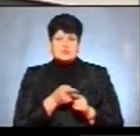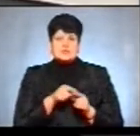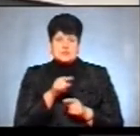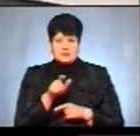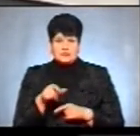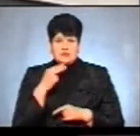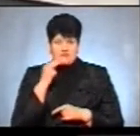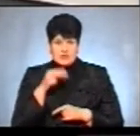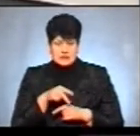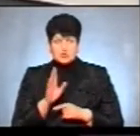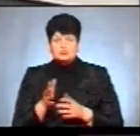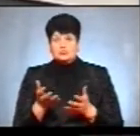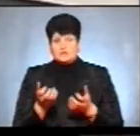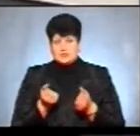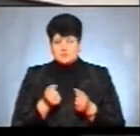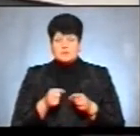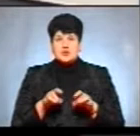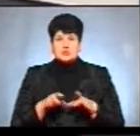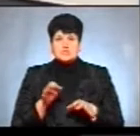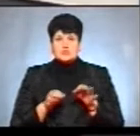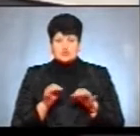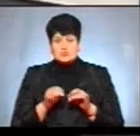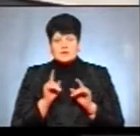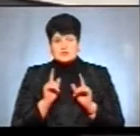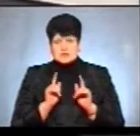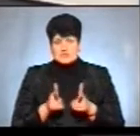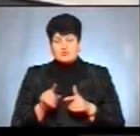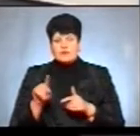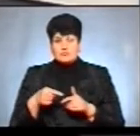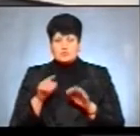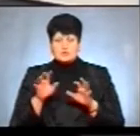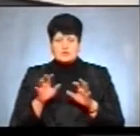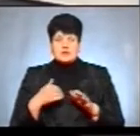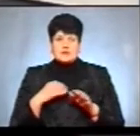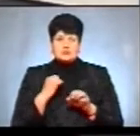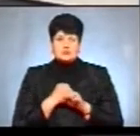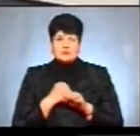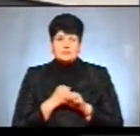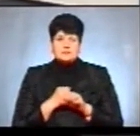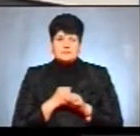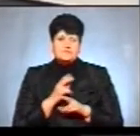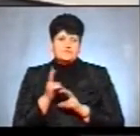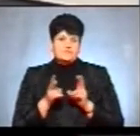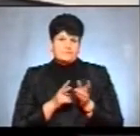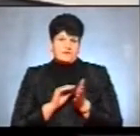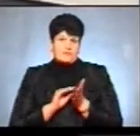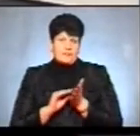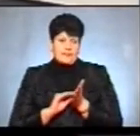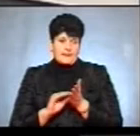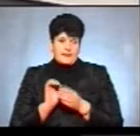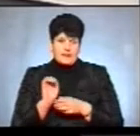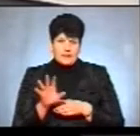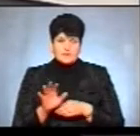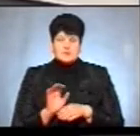до нас прийдуть рішення суду, потім, згідно вимог чинного законодавства, нами будуть сформовані претензії, які будуть направлені